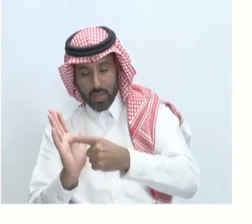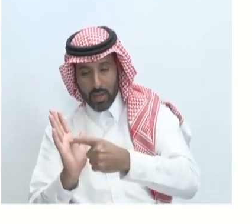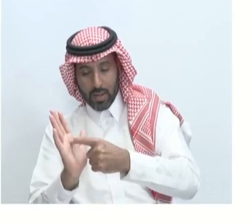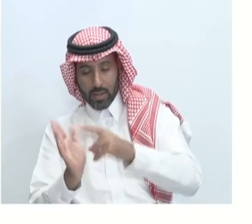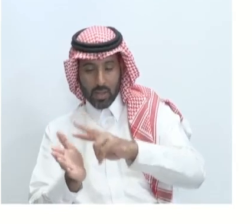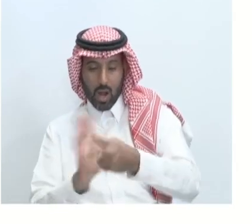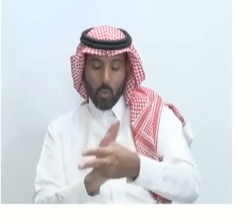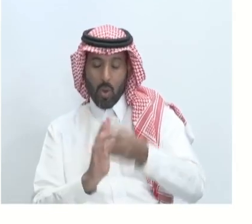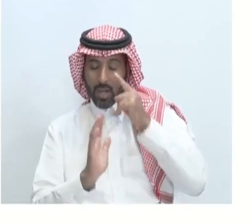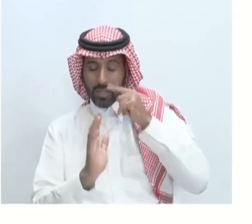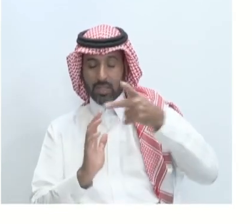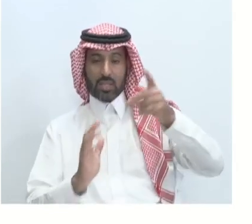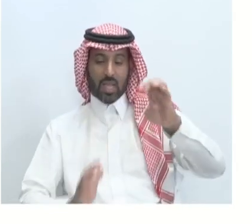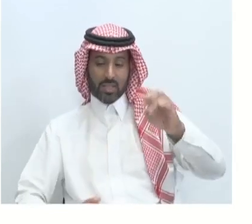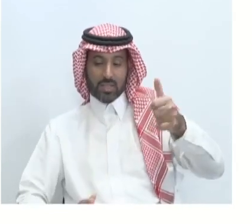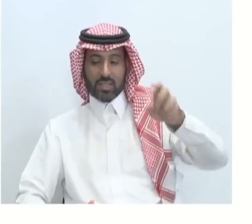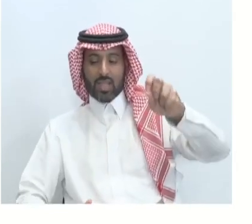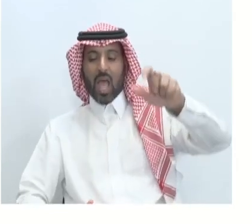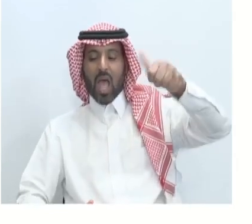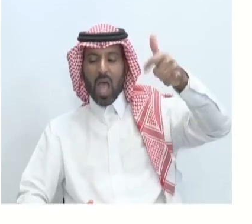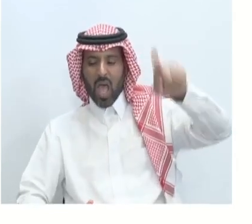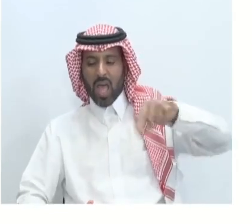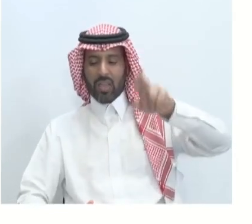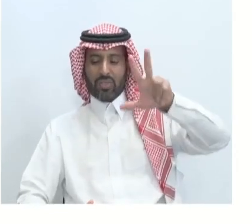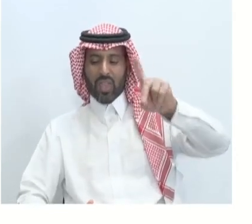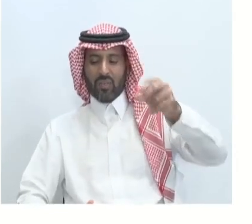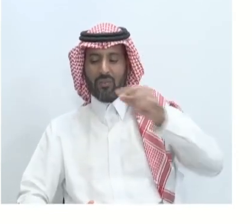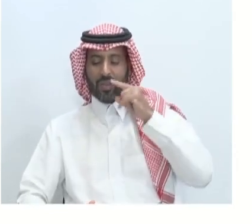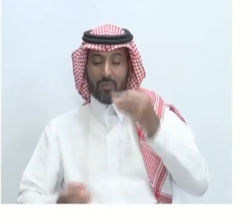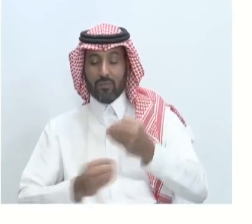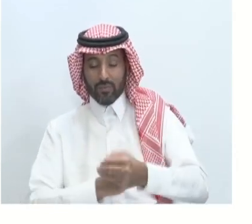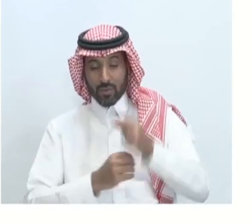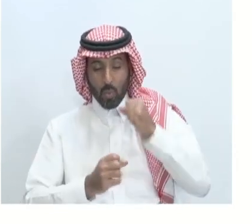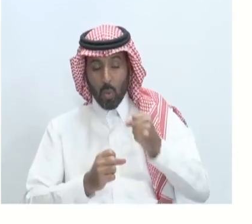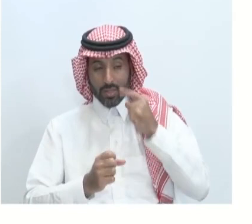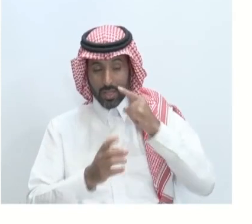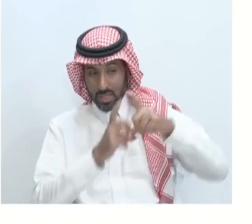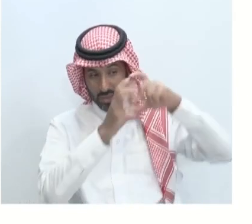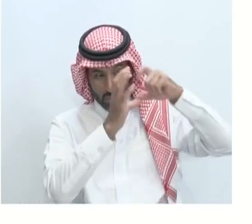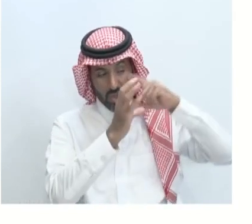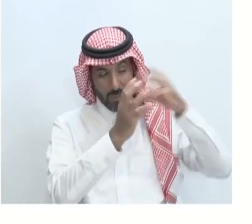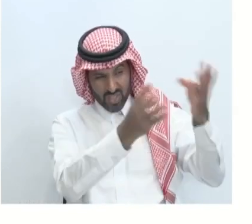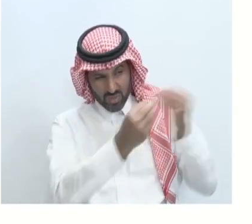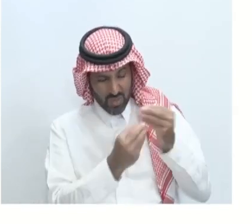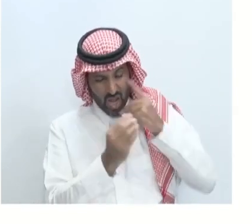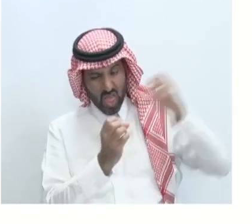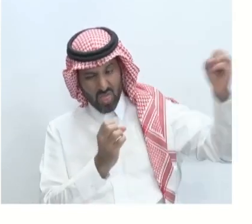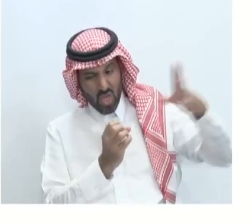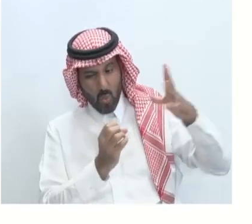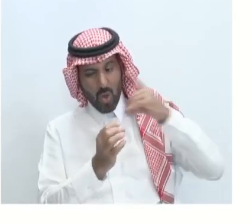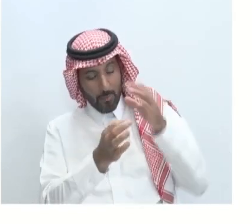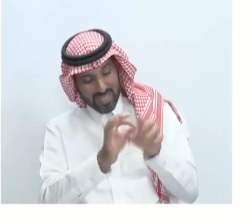ال جهاز الطيف بعد ذلك ذكرنا بان كفاءه التلسكوب في تجميع الضوء تعتمد على مساحه